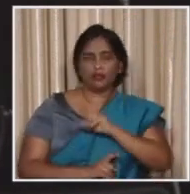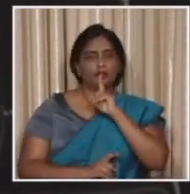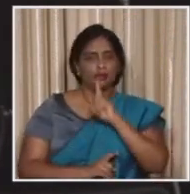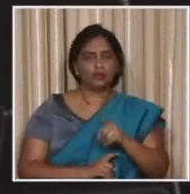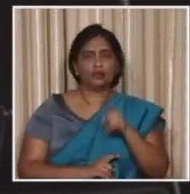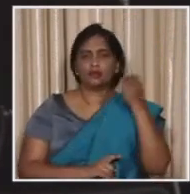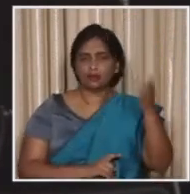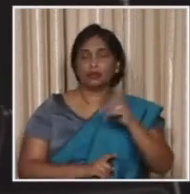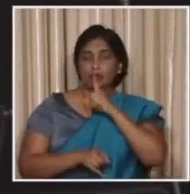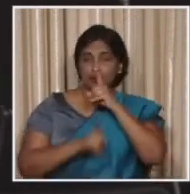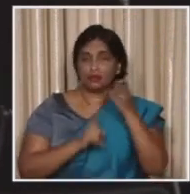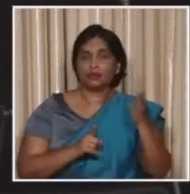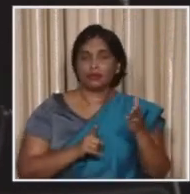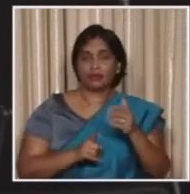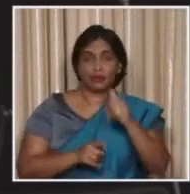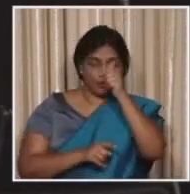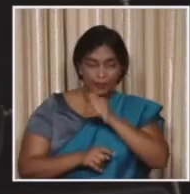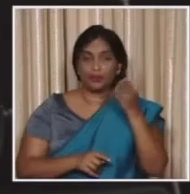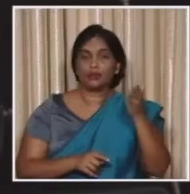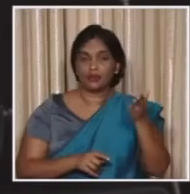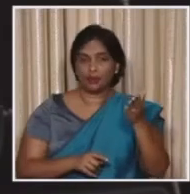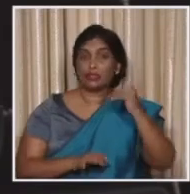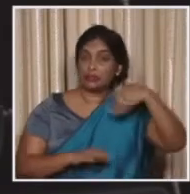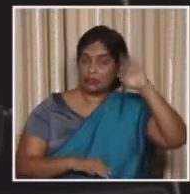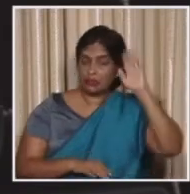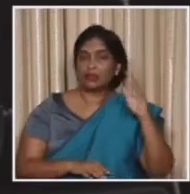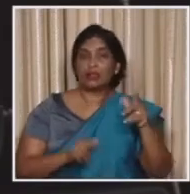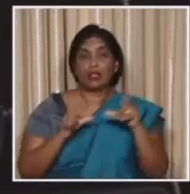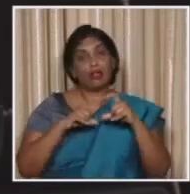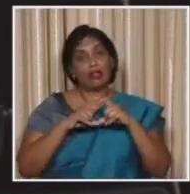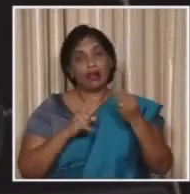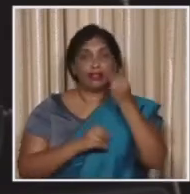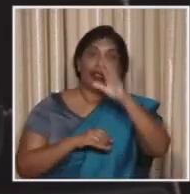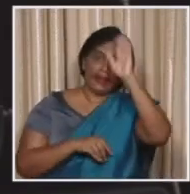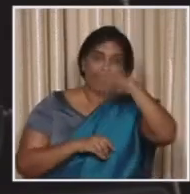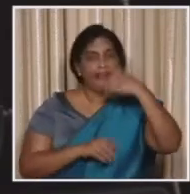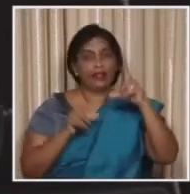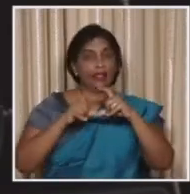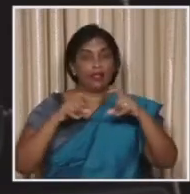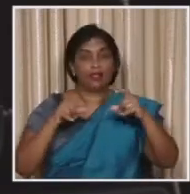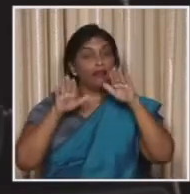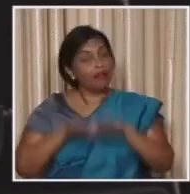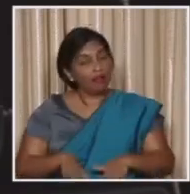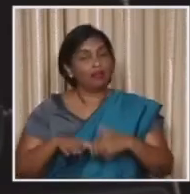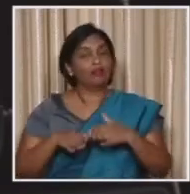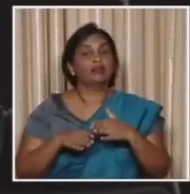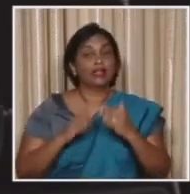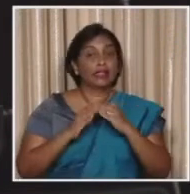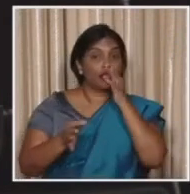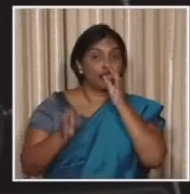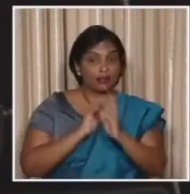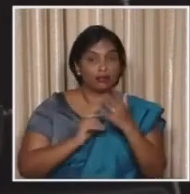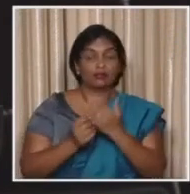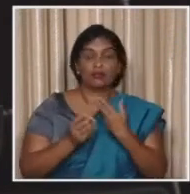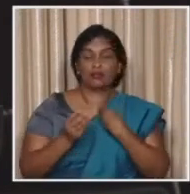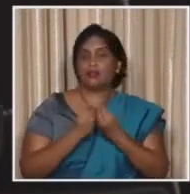ඒ ඔය දැන් ඔය කතා කරන මාතෘකාවේ සමහරු කතා කරනවා පර්මිට් දෙන්නම් එන්න කියලා. ඔය පර්මිට් දෙන්නේ රඳව ගන්නයි, ගෙවල් ගින්තිපේකට